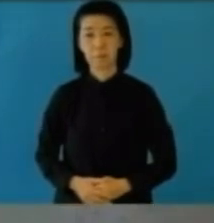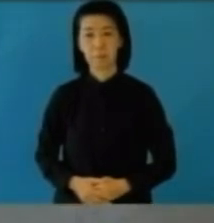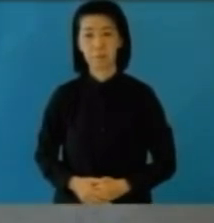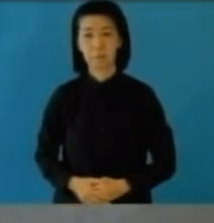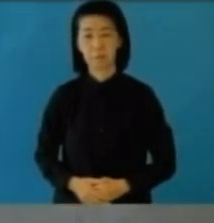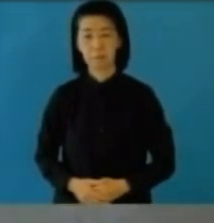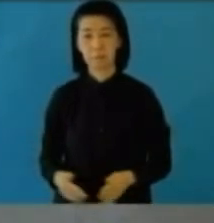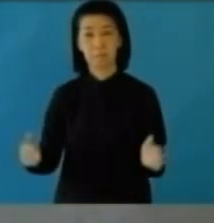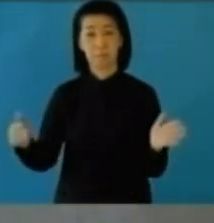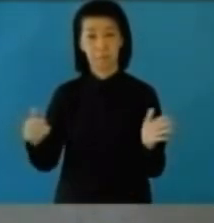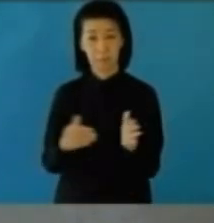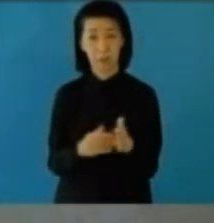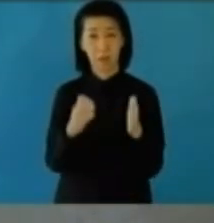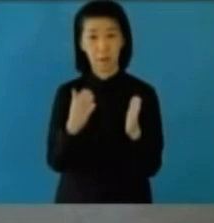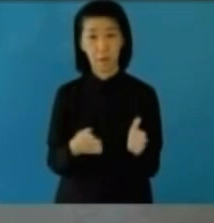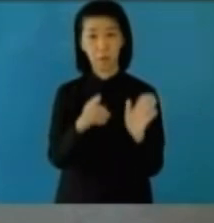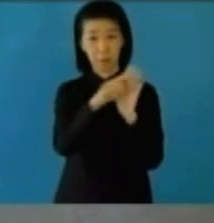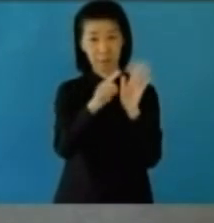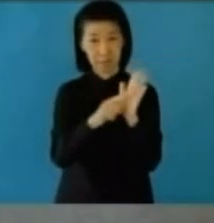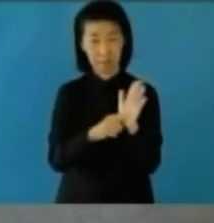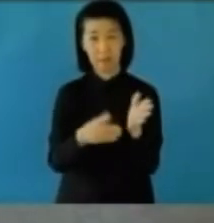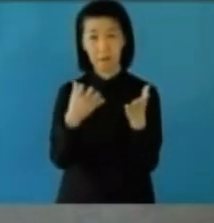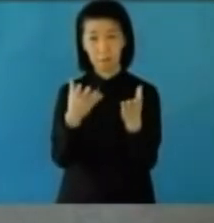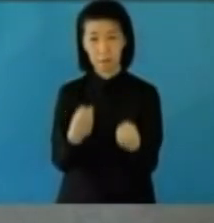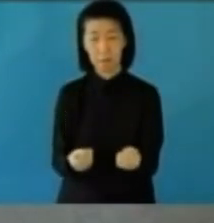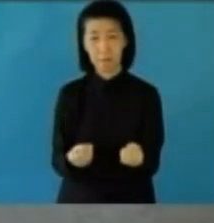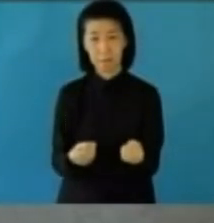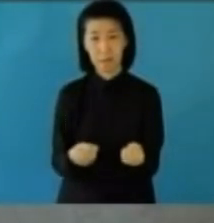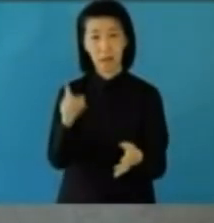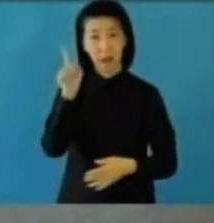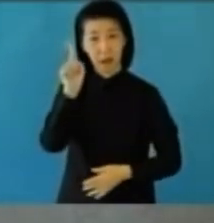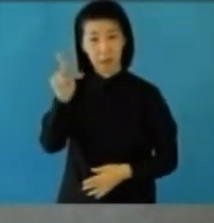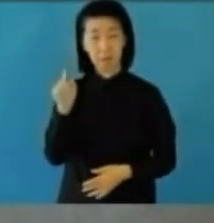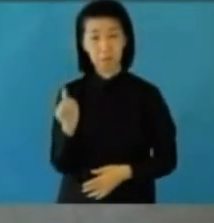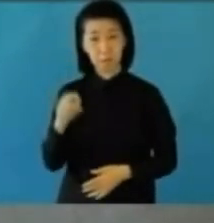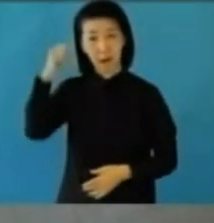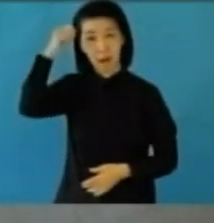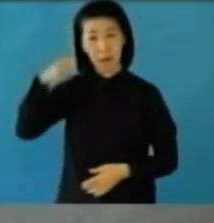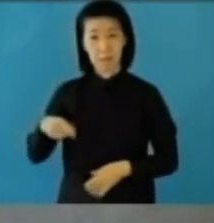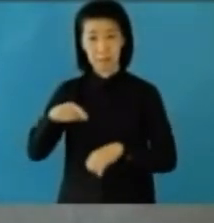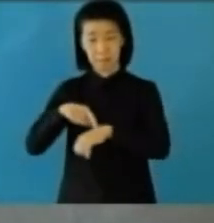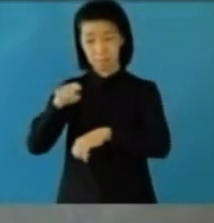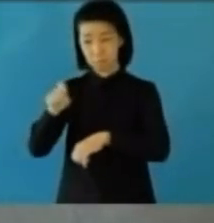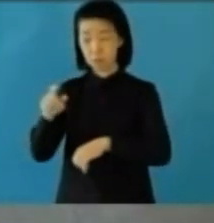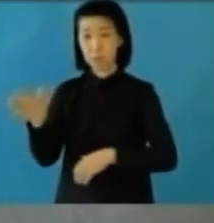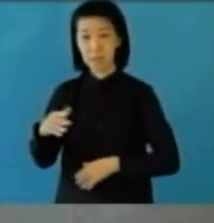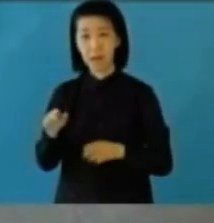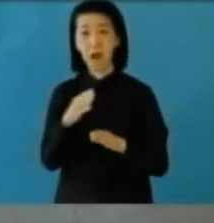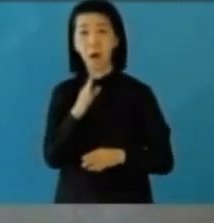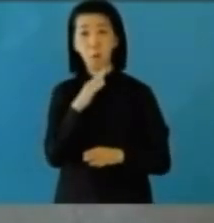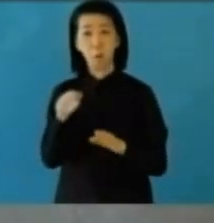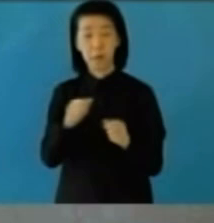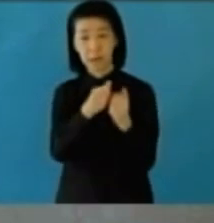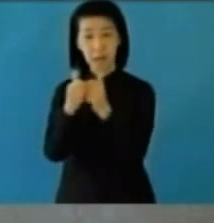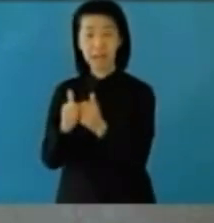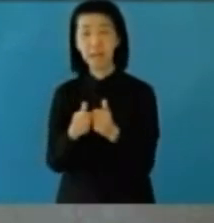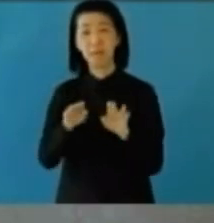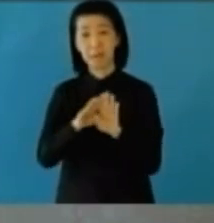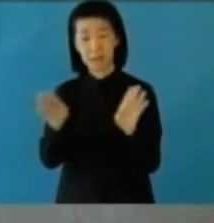これで本日の日程は終了いたしました。明日は午前10時から本会議を開きます。日程は一